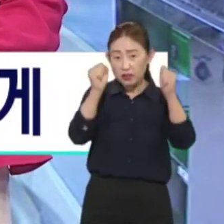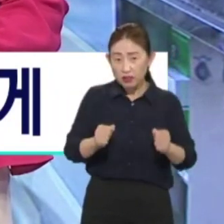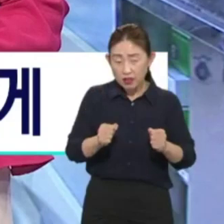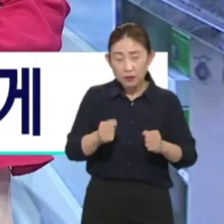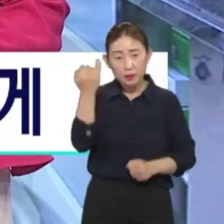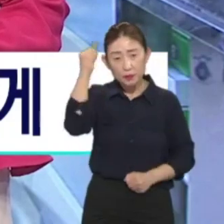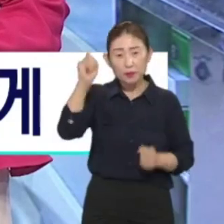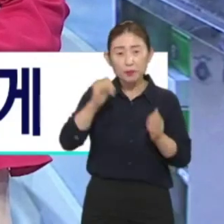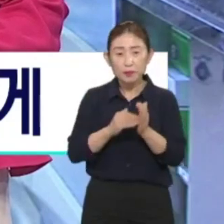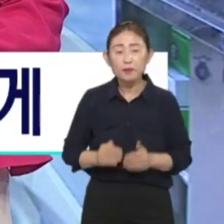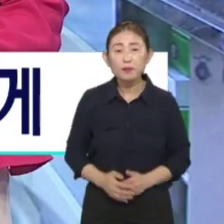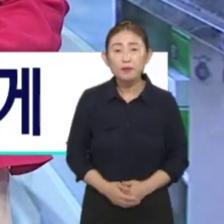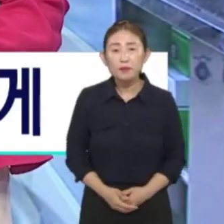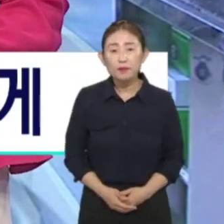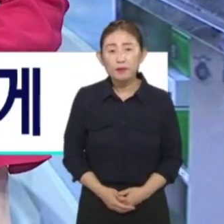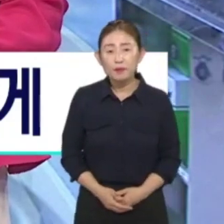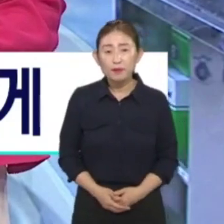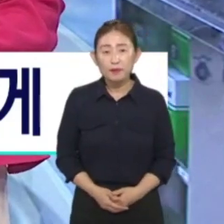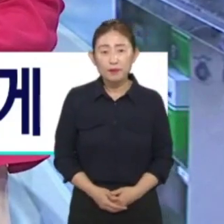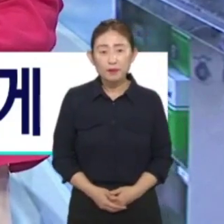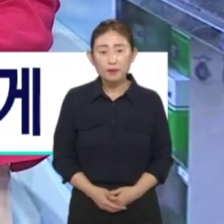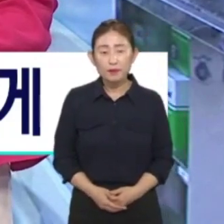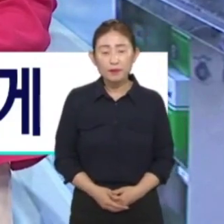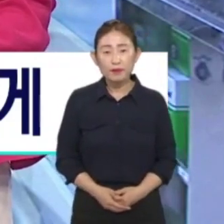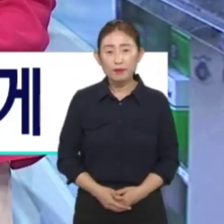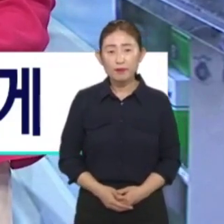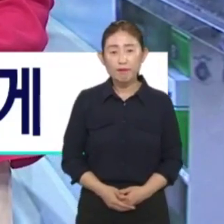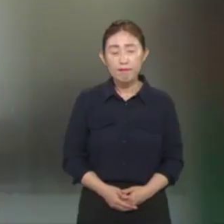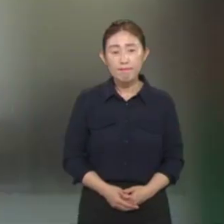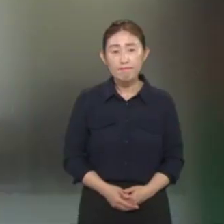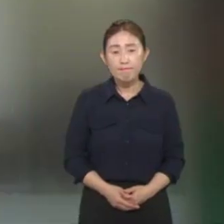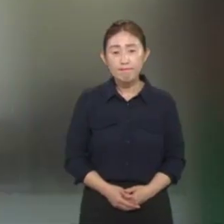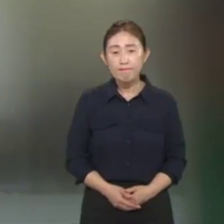녹화 시스템을 개발했습니다. 류재일 기자의 보도입니다.